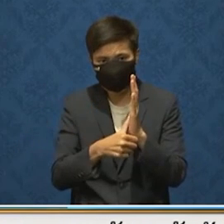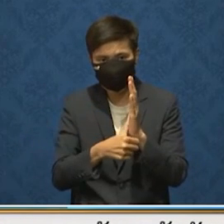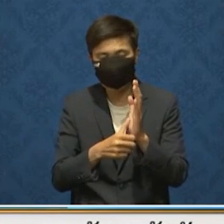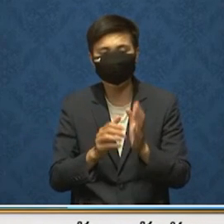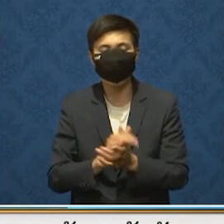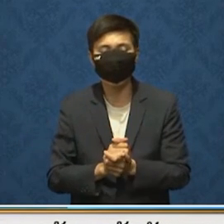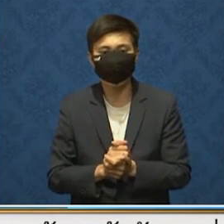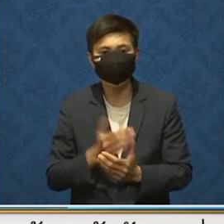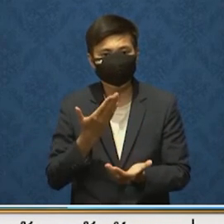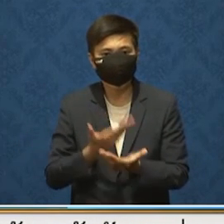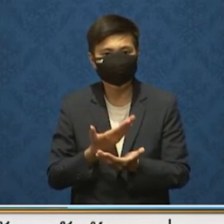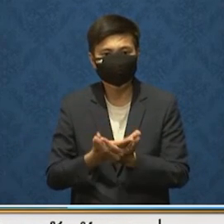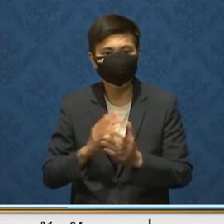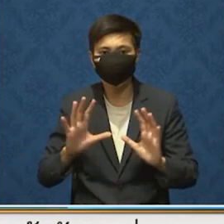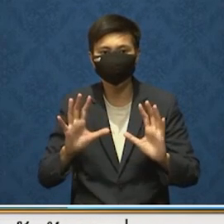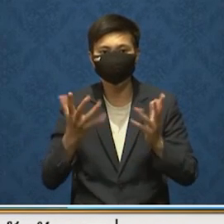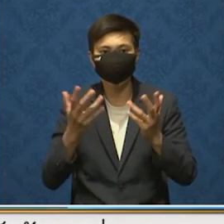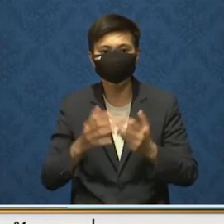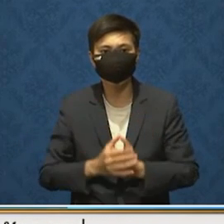เงินมนไม่มีแล้ว